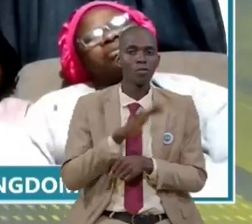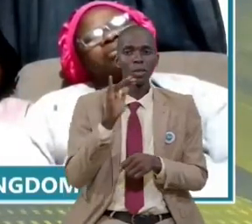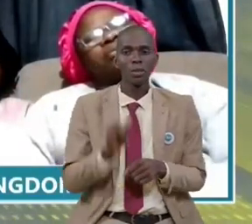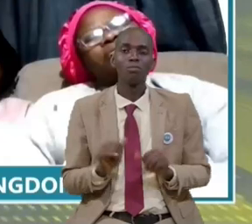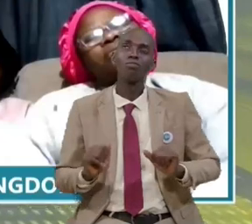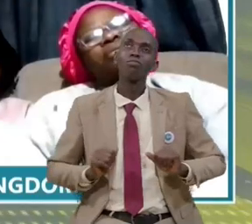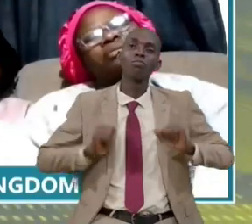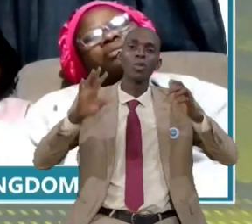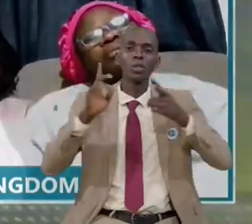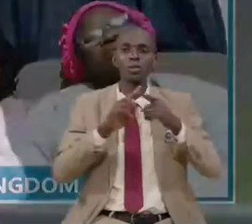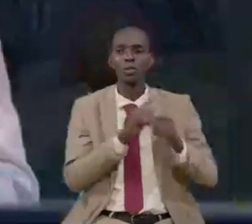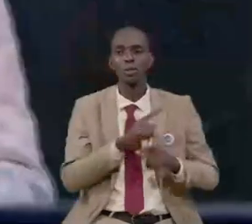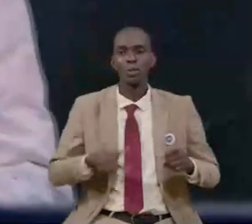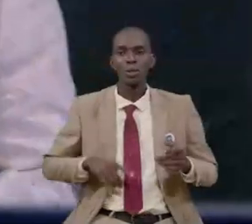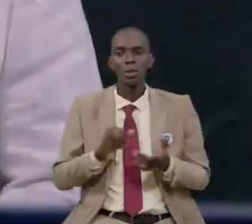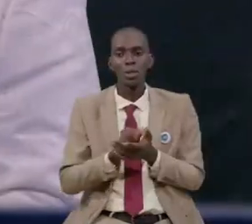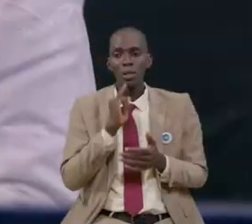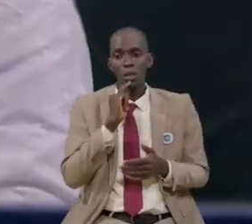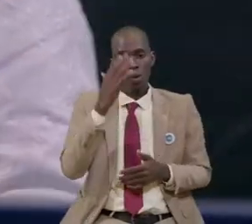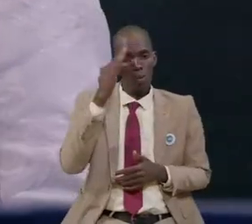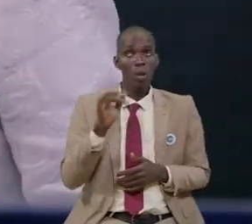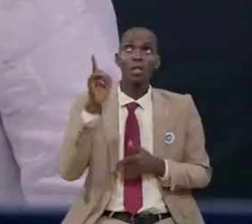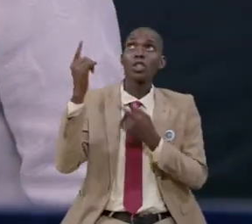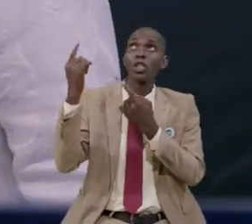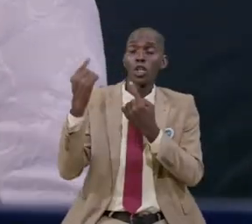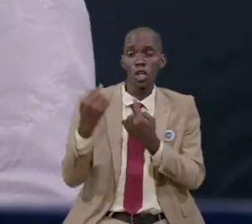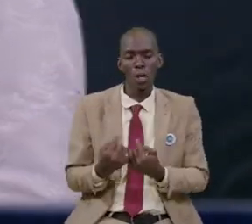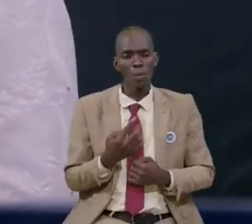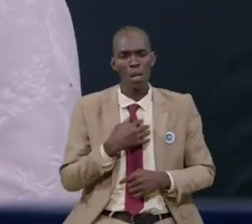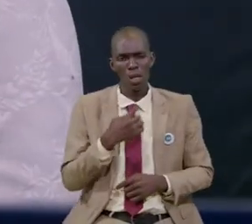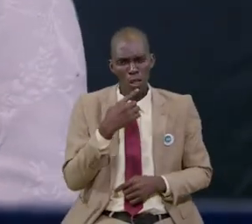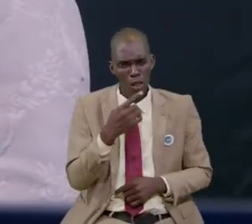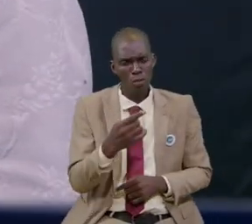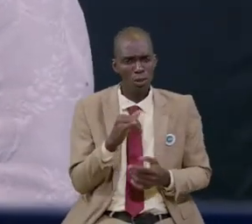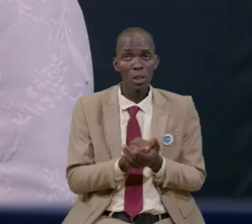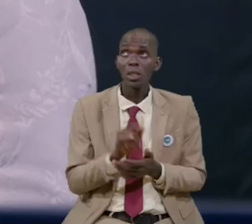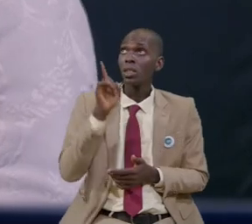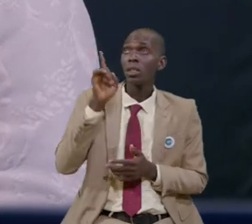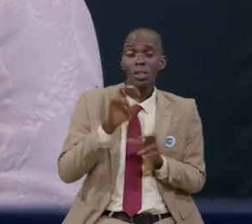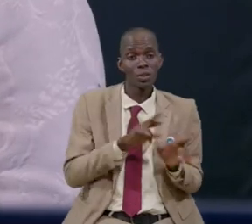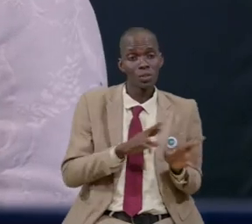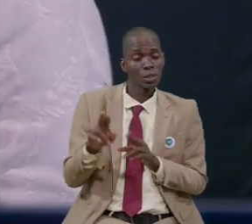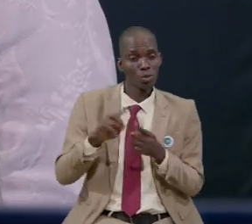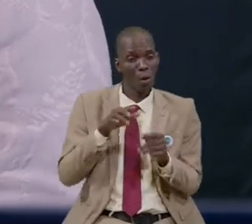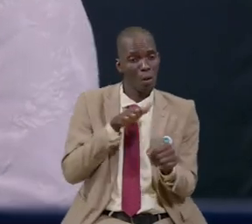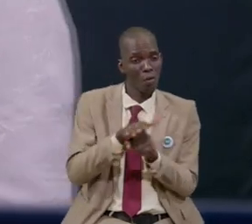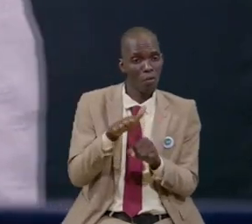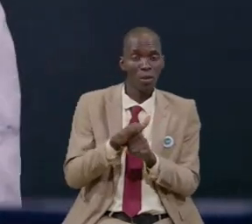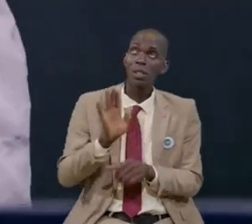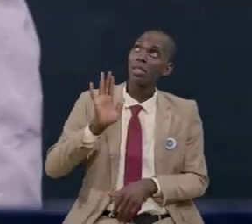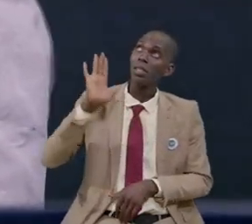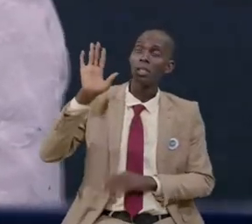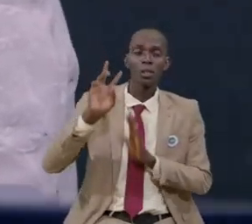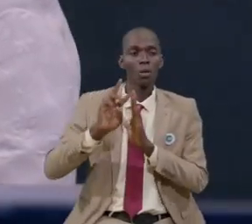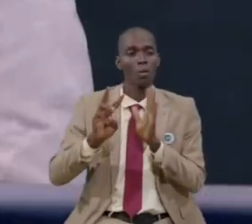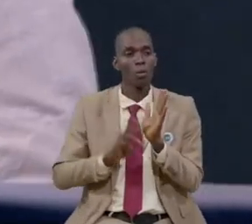Seigneur. C'est pourquoi il vient maintenant et dit qu'il veut accomplir sa volonté. Il veut faire, il va